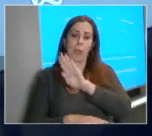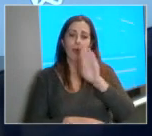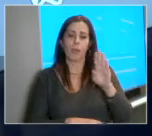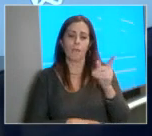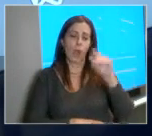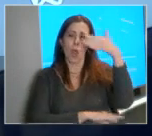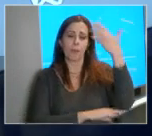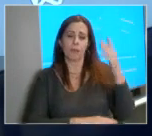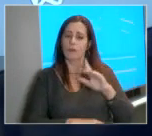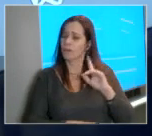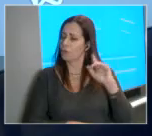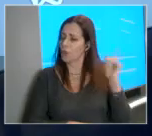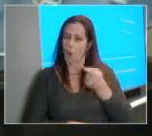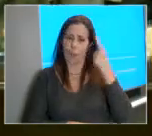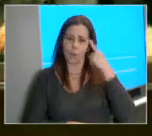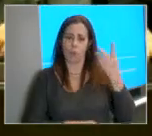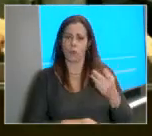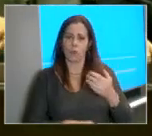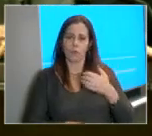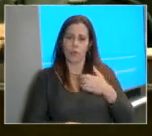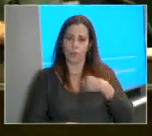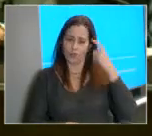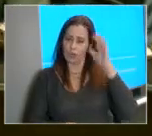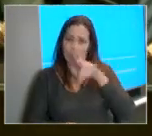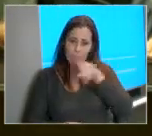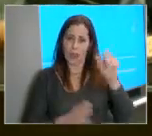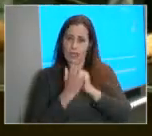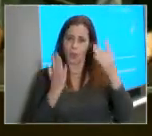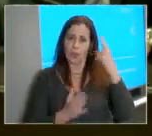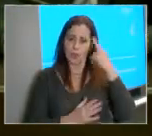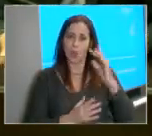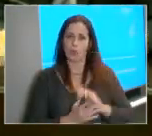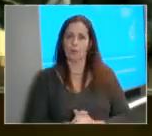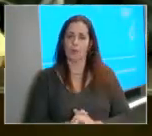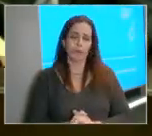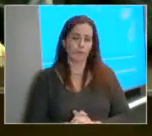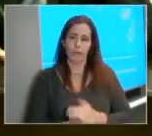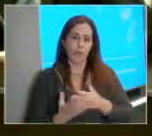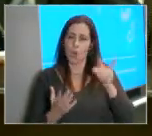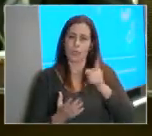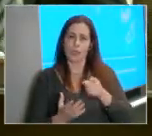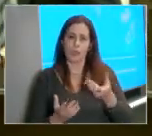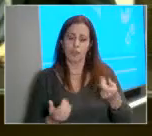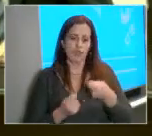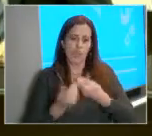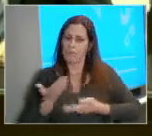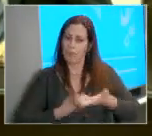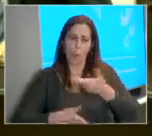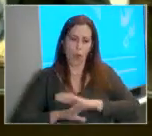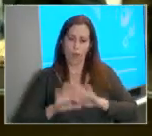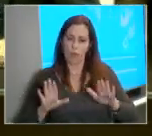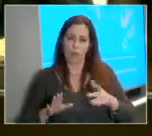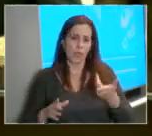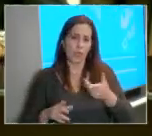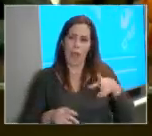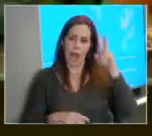זה לא המדינה, זה כולם יודעים את זה. ואני חושב שגם אתם העיתונאים יודעים את זה. ואין צורך להמשיך לשתף פעולה עם